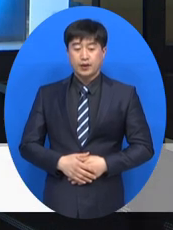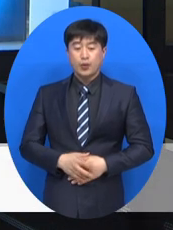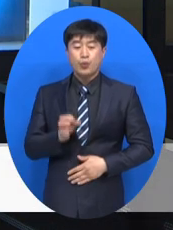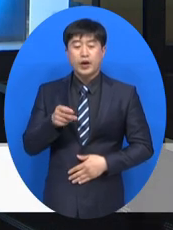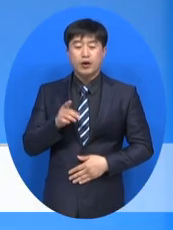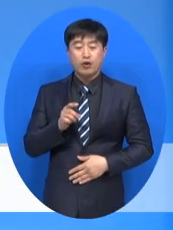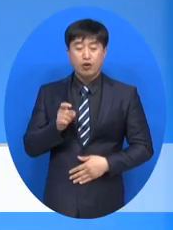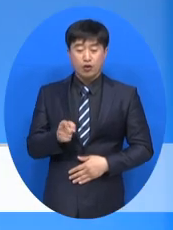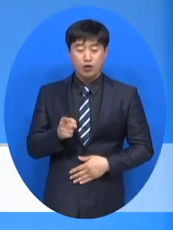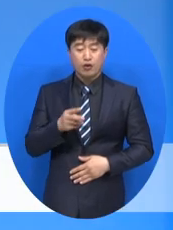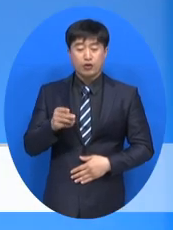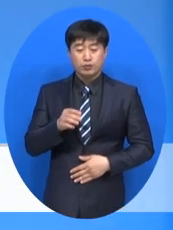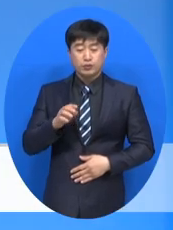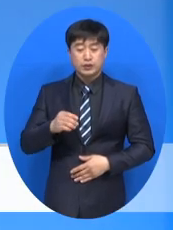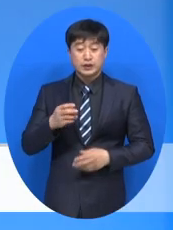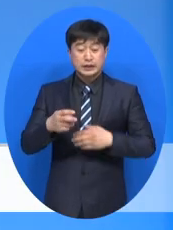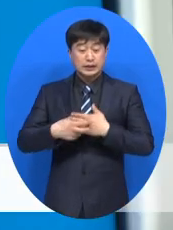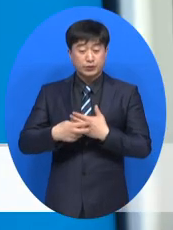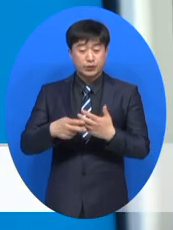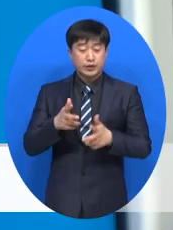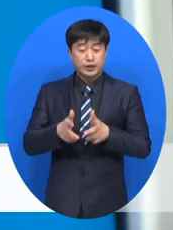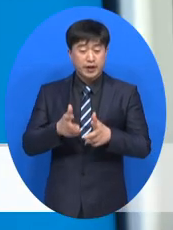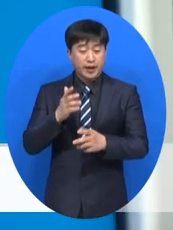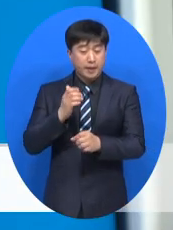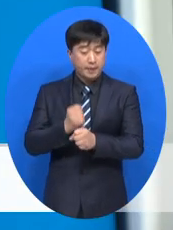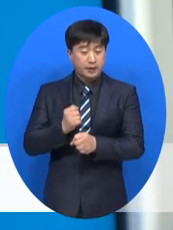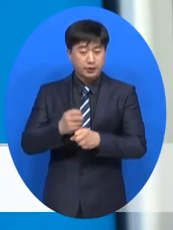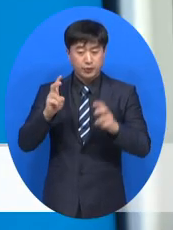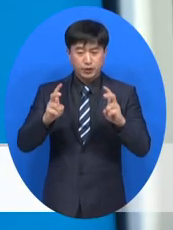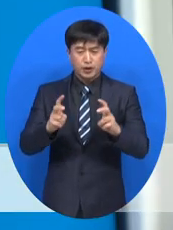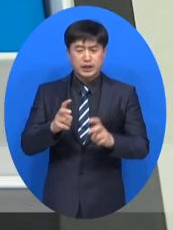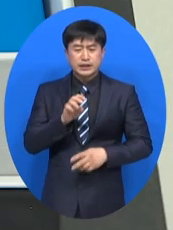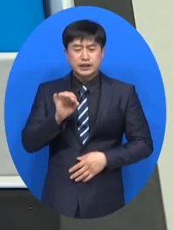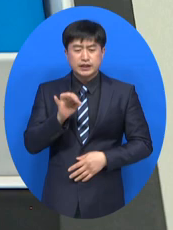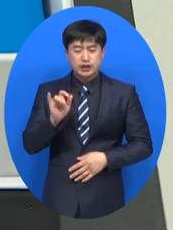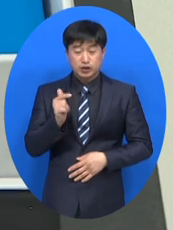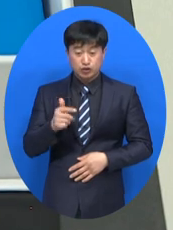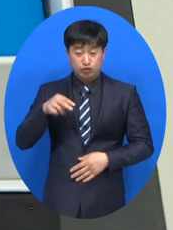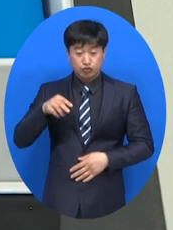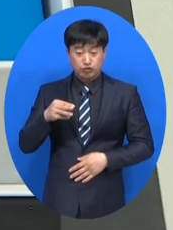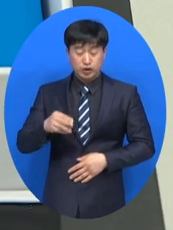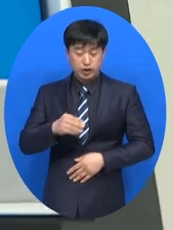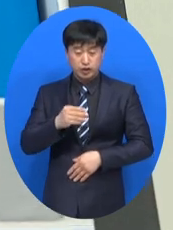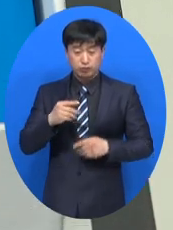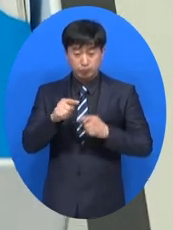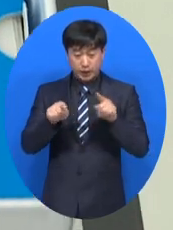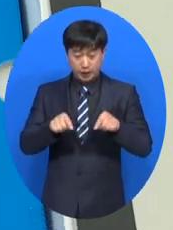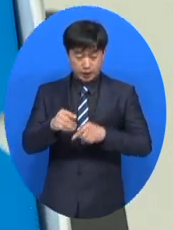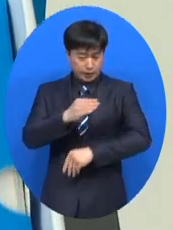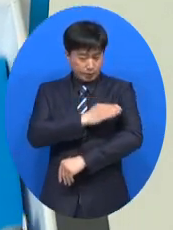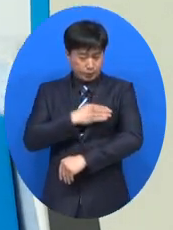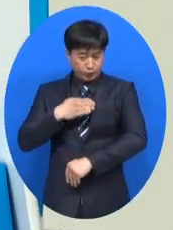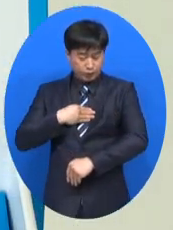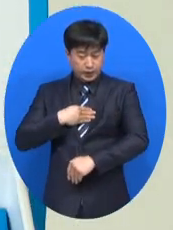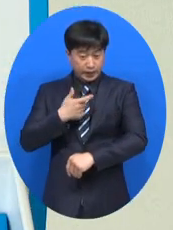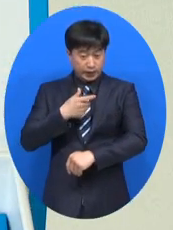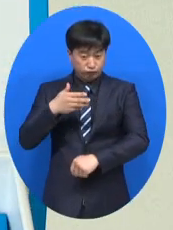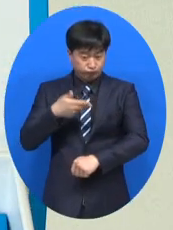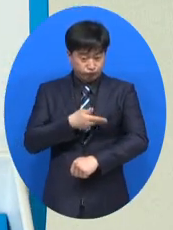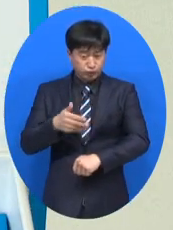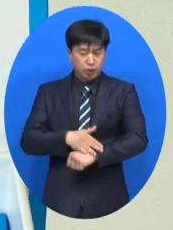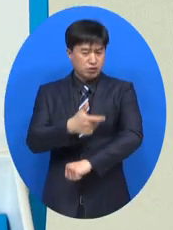웨어러블 의료기기를 개발하고 제조하는 기업 인슐린이 담긴 패치를 몸에 붙여 투약하는 기술을 개발했는데 주사기로